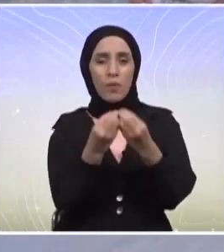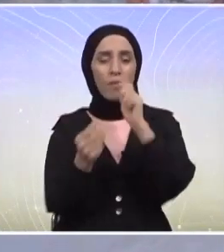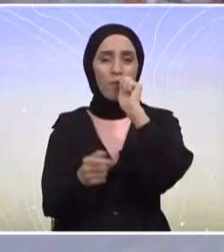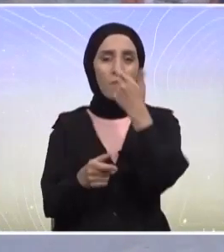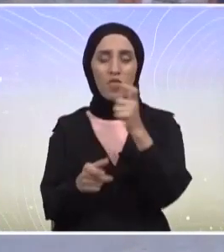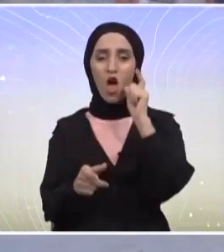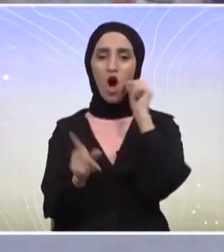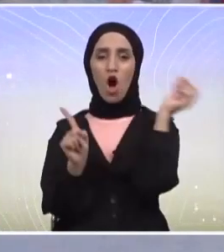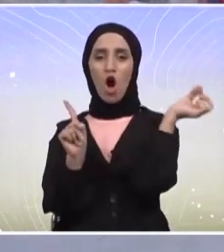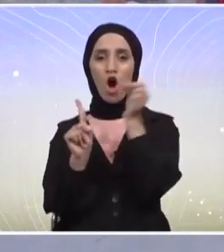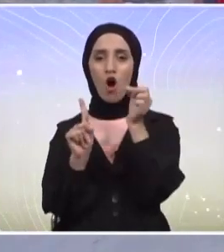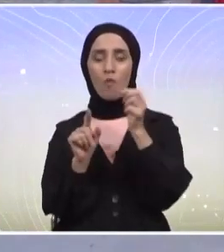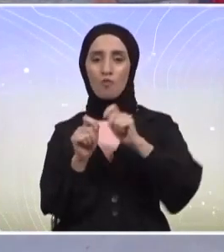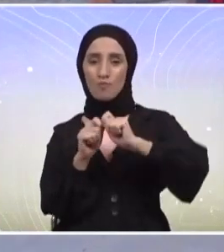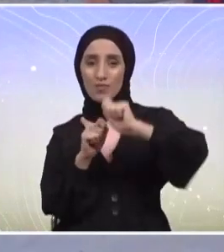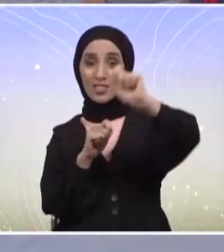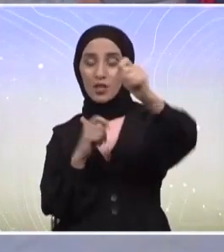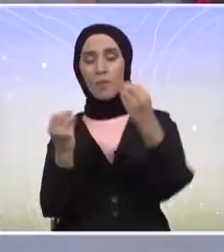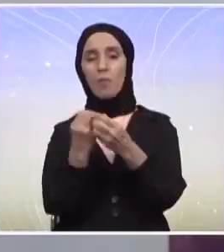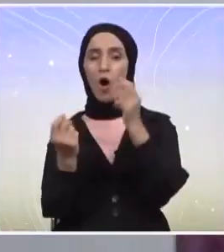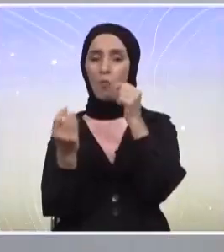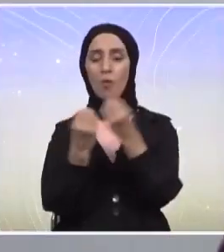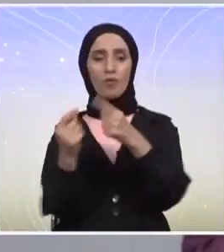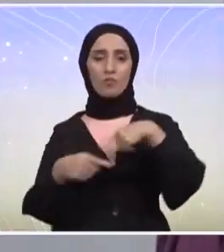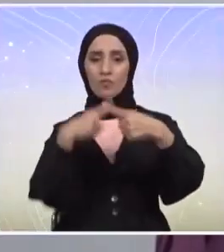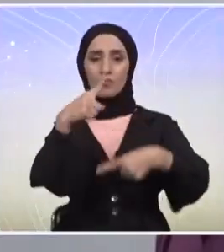مسافة أطول عن بلدته.